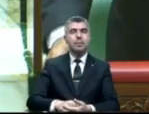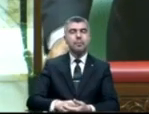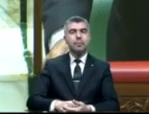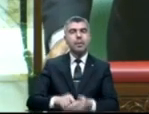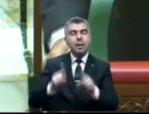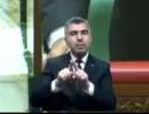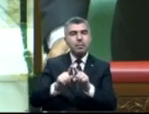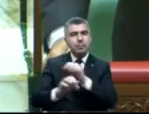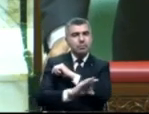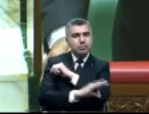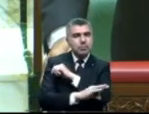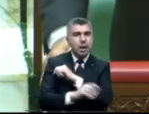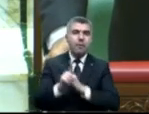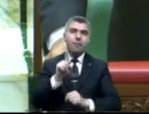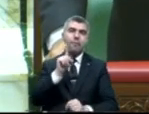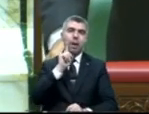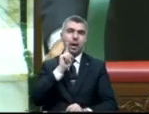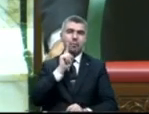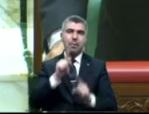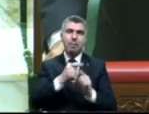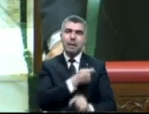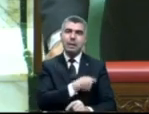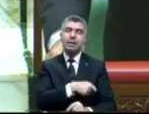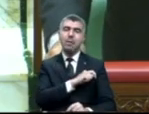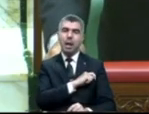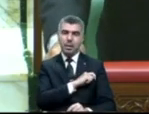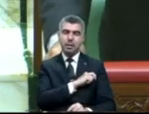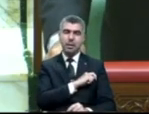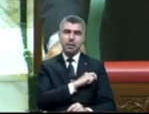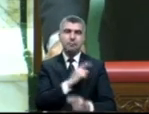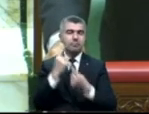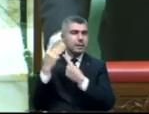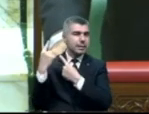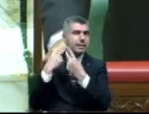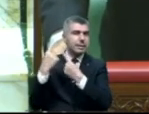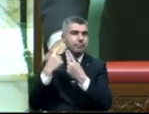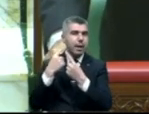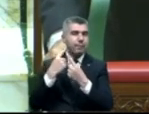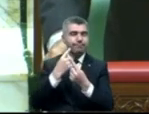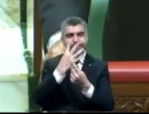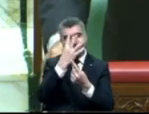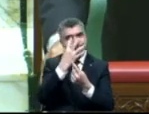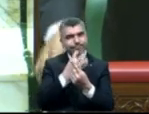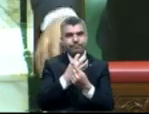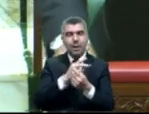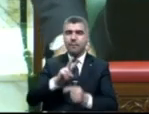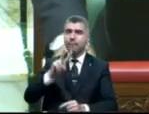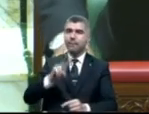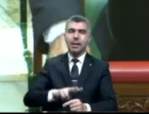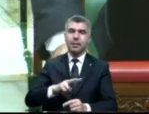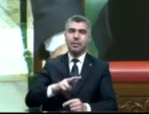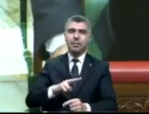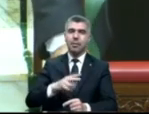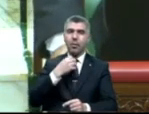تطال العاملات خصوصا العاملات في إسبانيا، وما سمعنا شيء لا يشرف